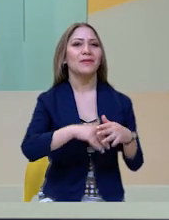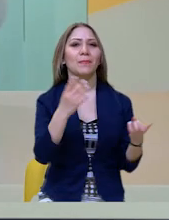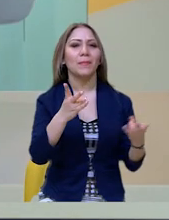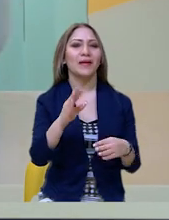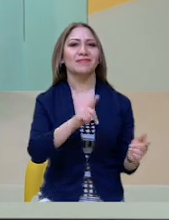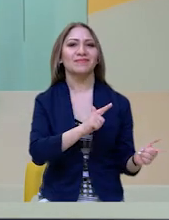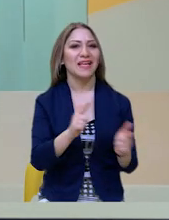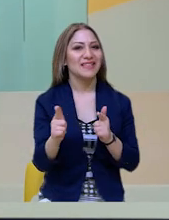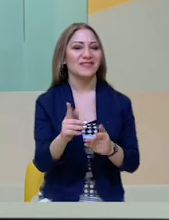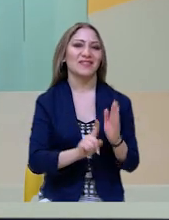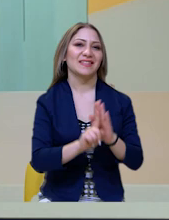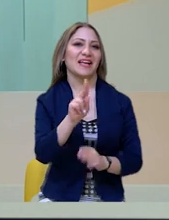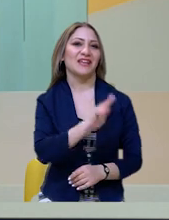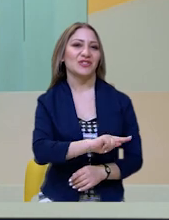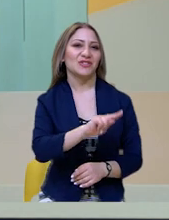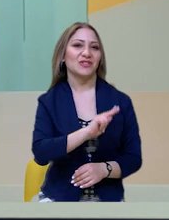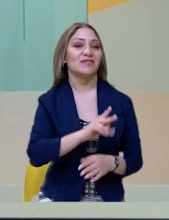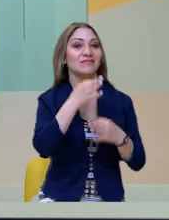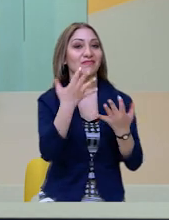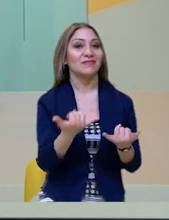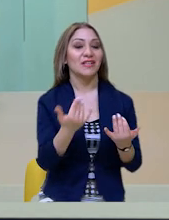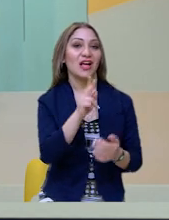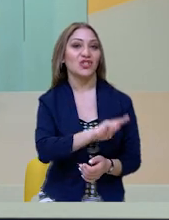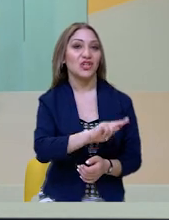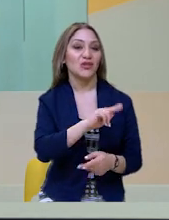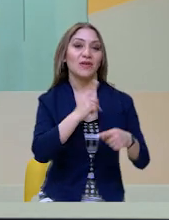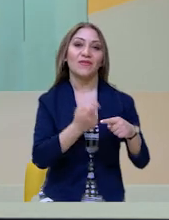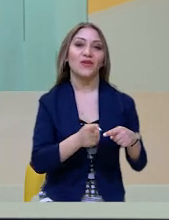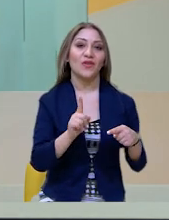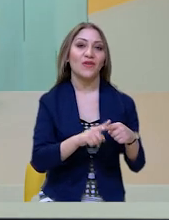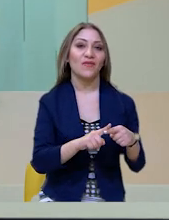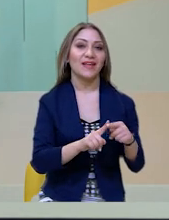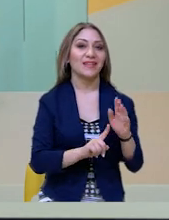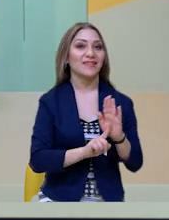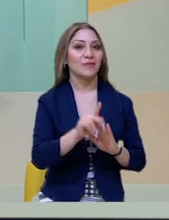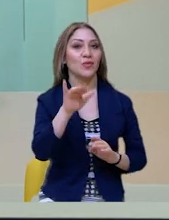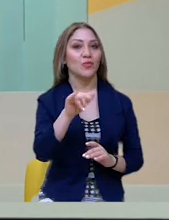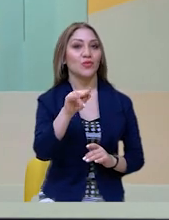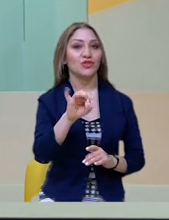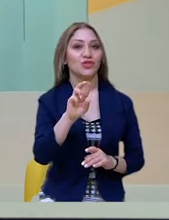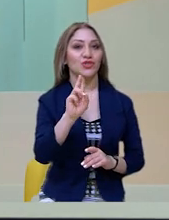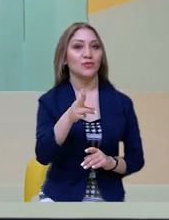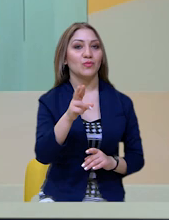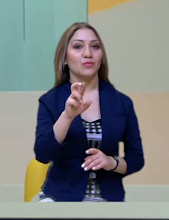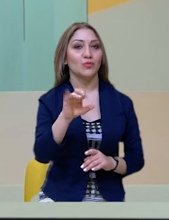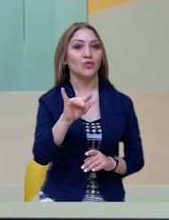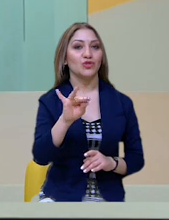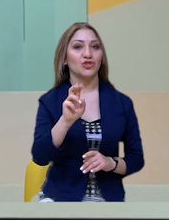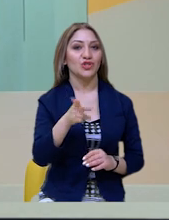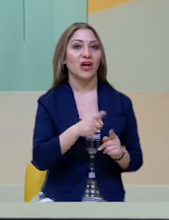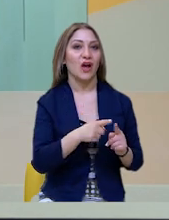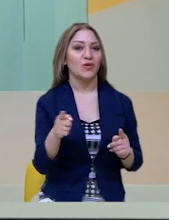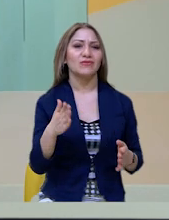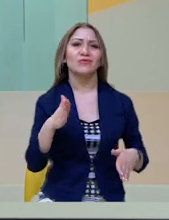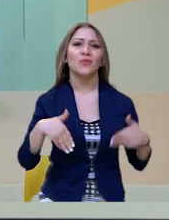պիտույքները, որ մենք սկսենք աշխատել։ Ասեմ, որ մենք աշխատում ենք, որովհետև եթերում ուչիկ-պուչիկ հաղորդաշարն է։ Ես ուրախ եմ